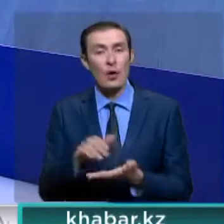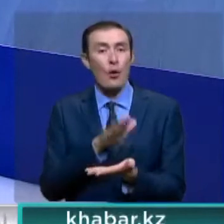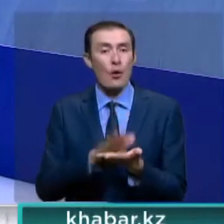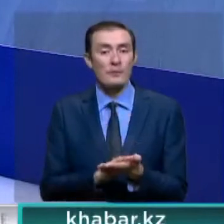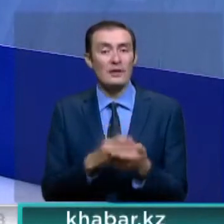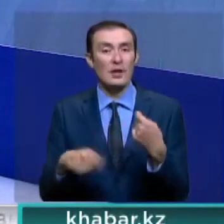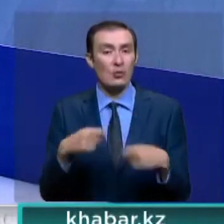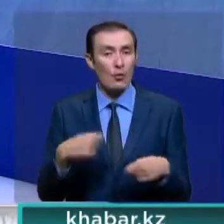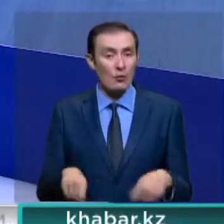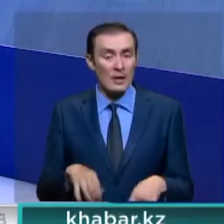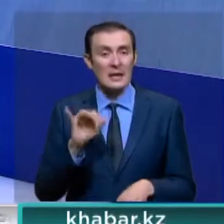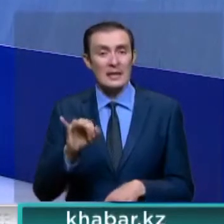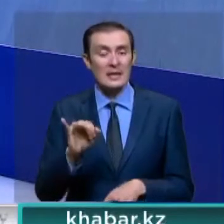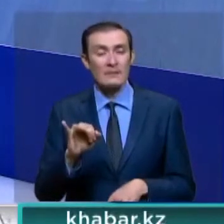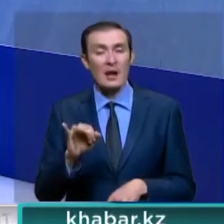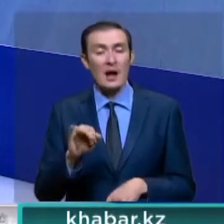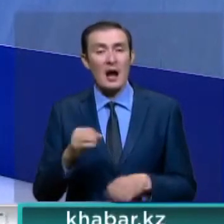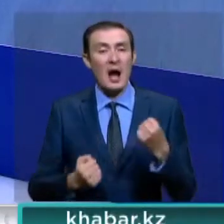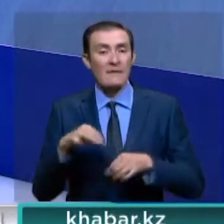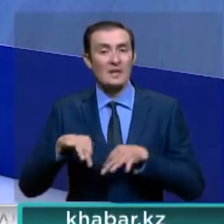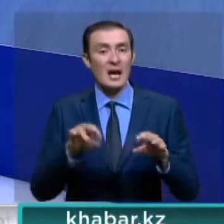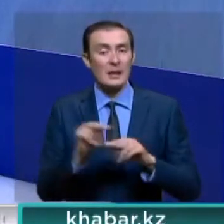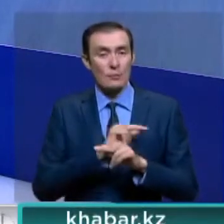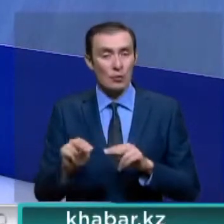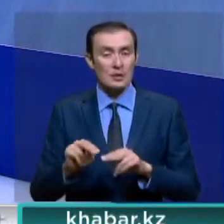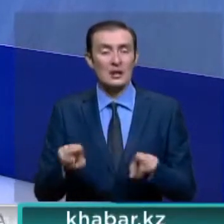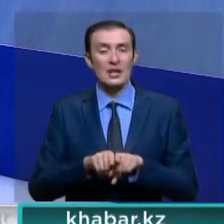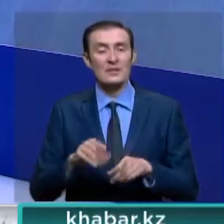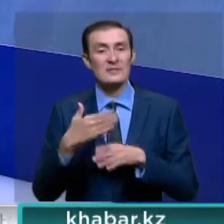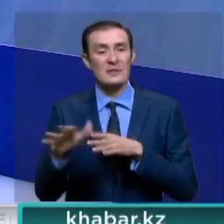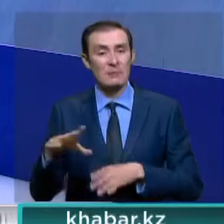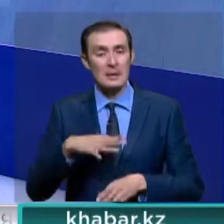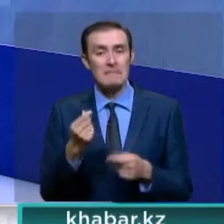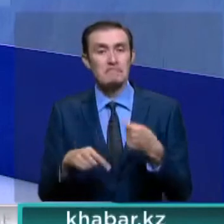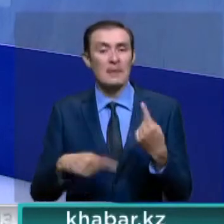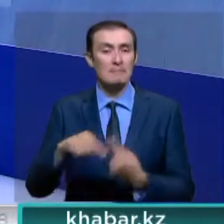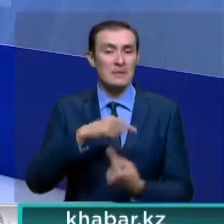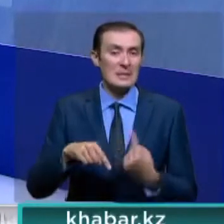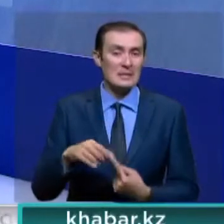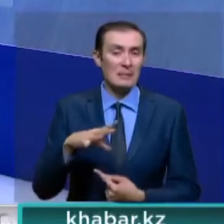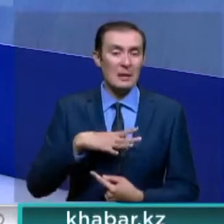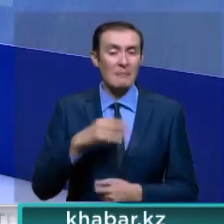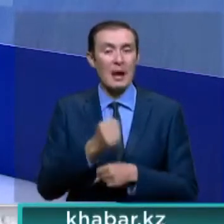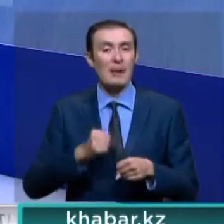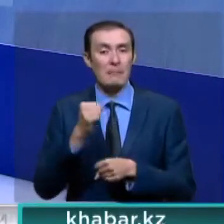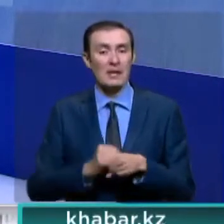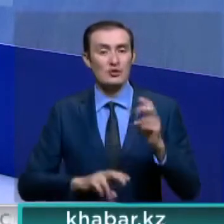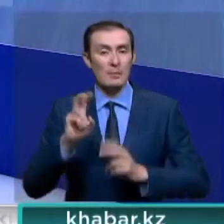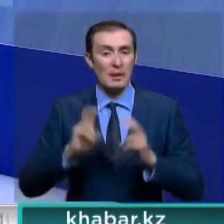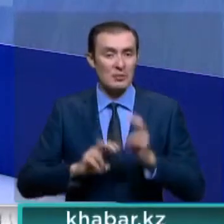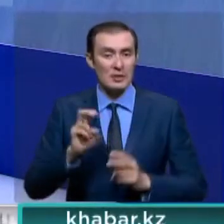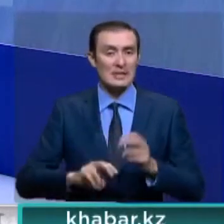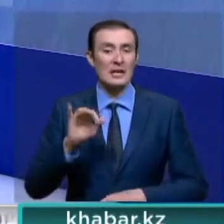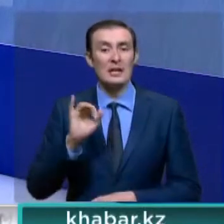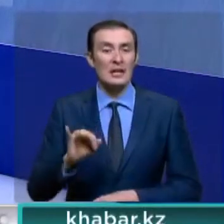и розничной торговли и авторемонта. Также популярными были сфера обрабатывающей